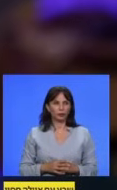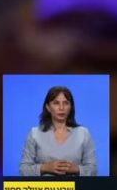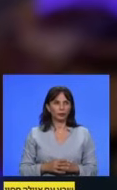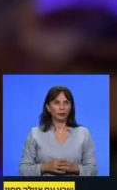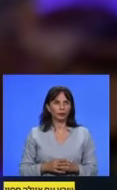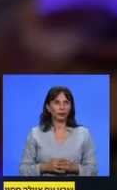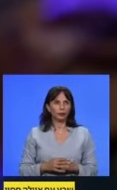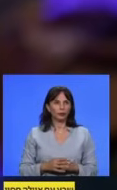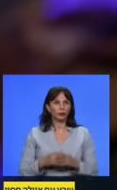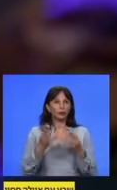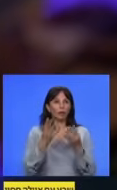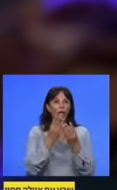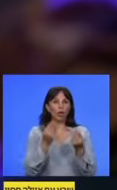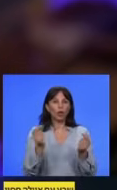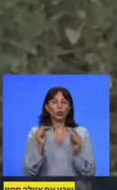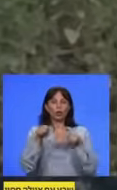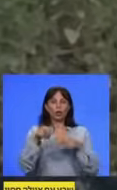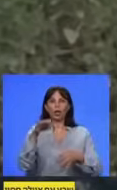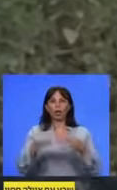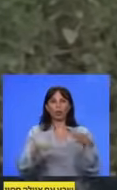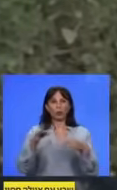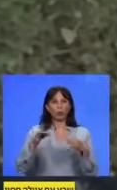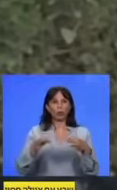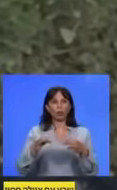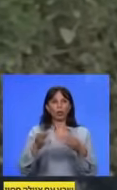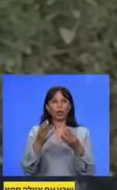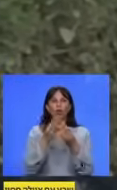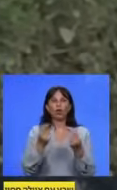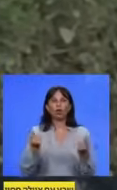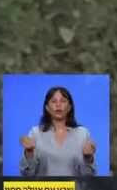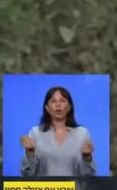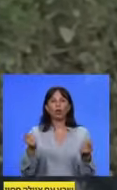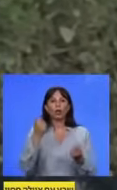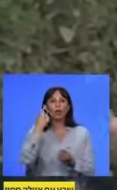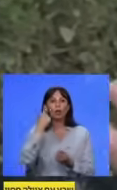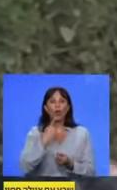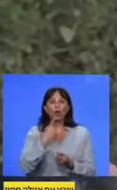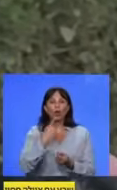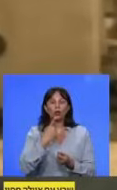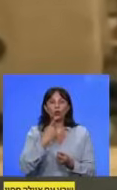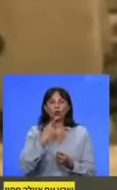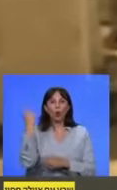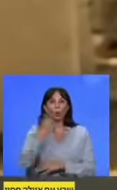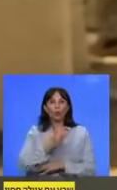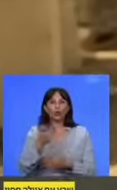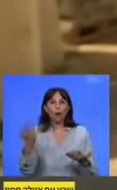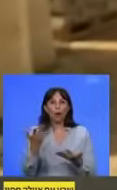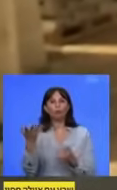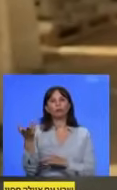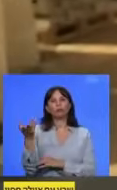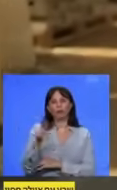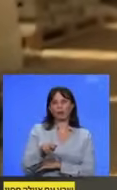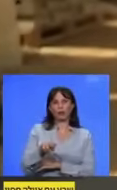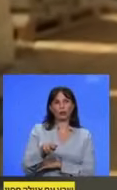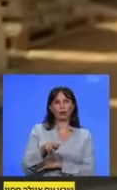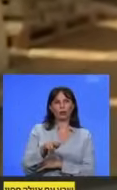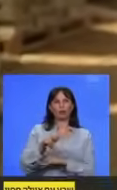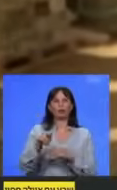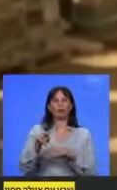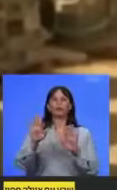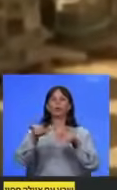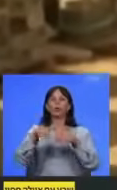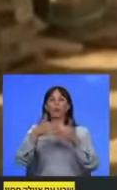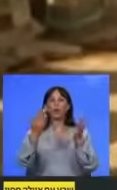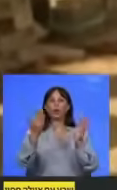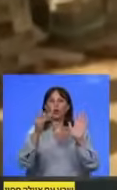החשדות איתם הוא הגיע לבית המשפט מלכתחילה, הם חשדות שעבירות שדינם מוות. בוקר